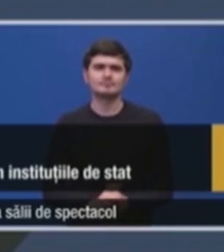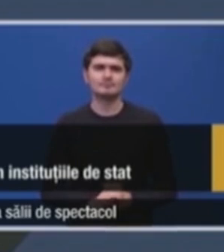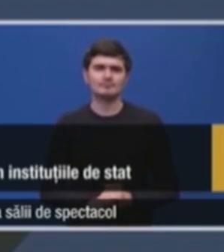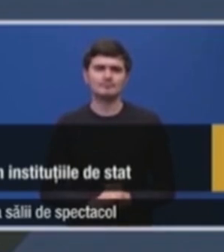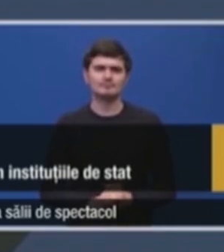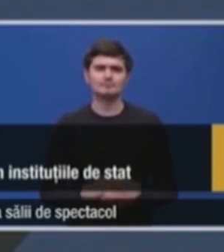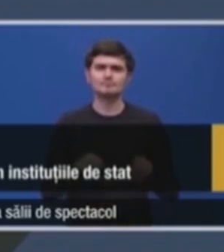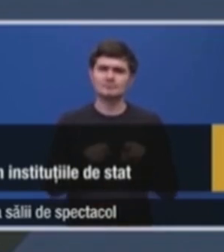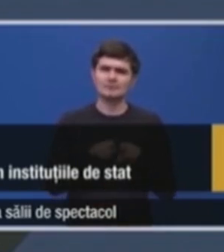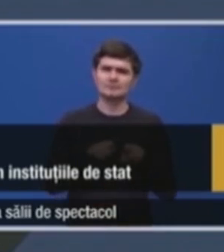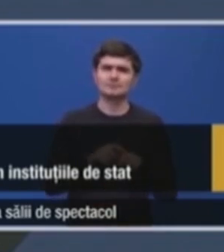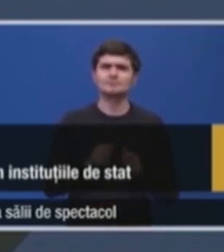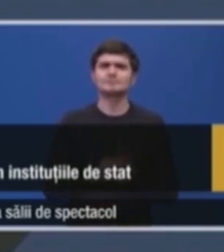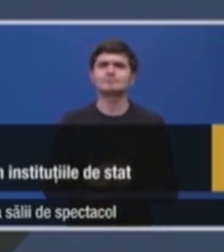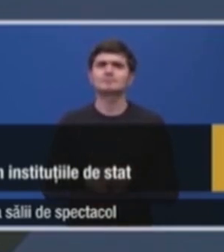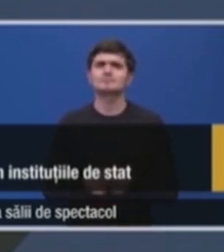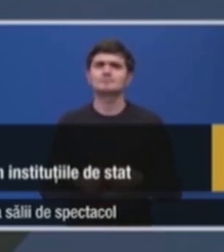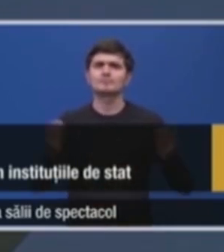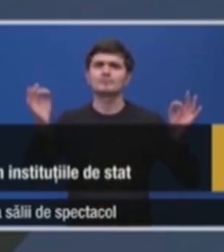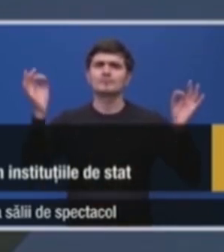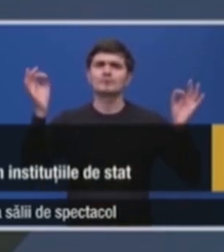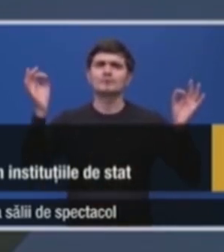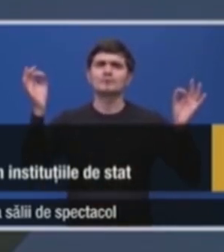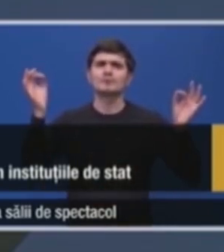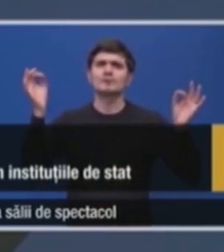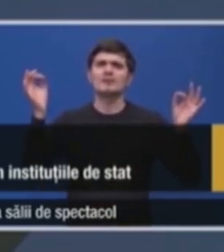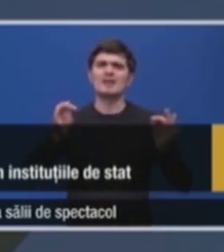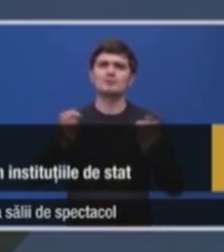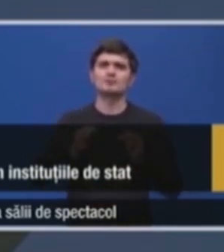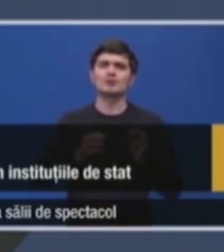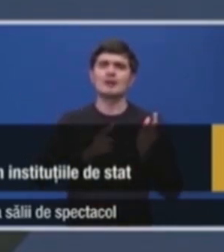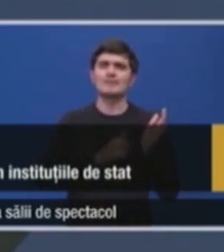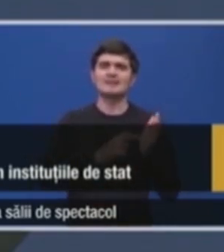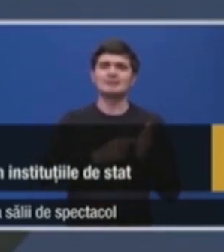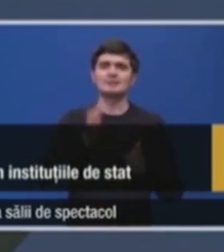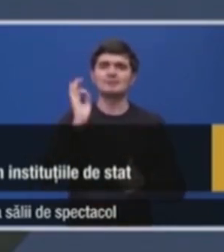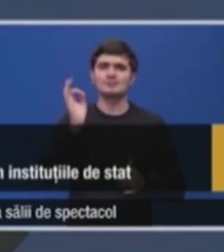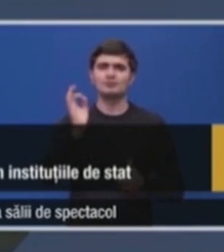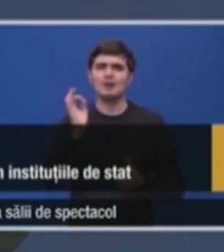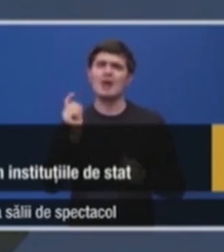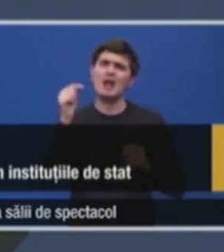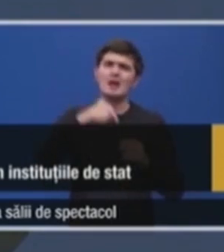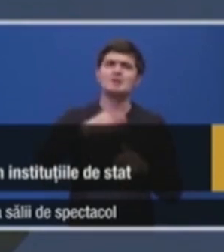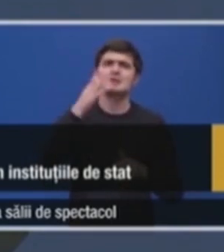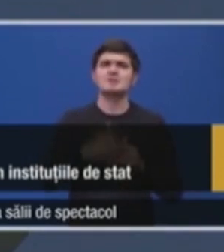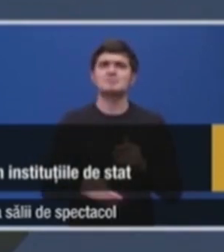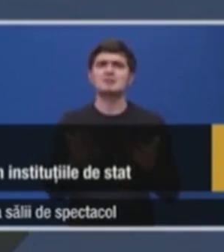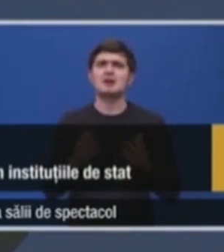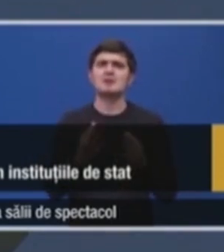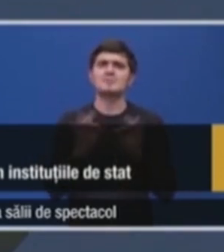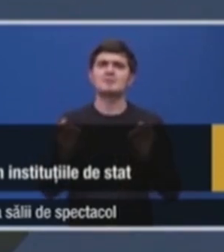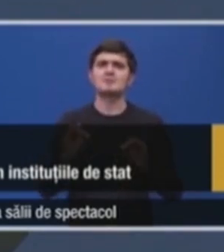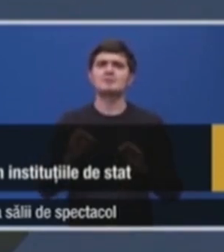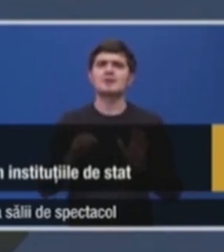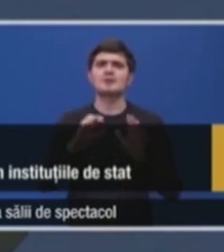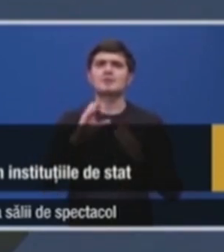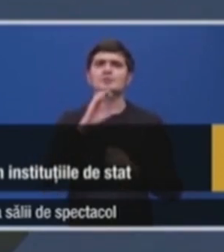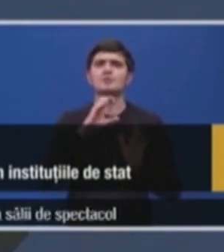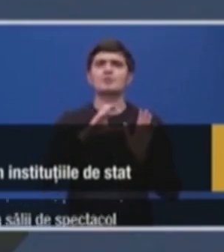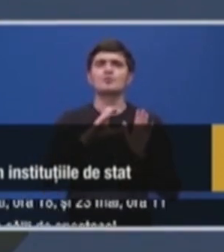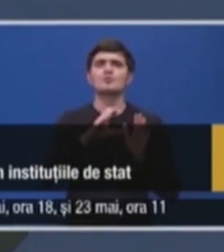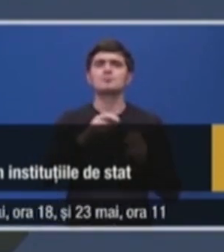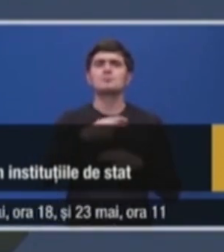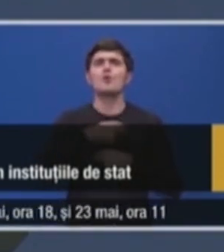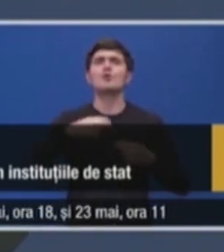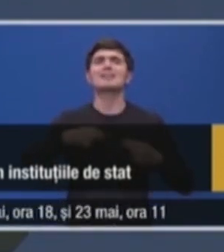asemenea, reducerea pensiilor speciale în limitele pe care le permite Curtea Constituțională, dar